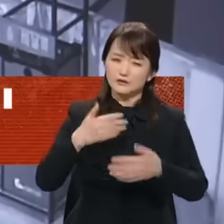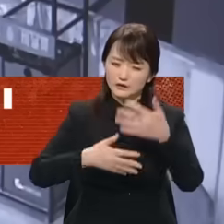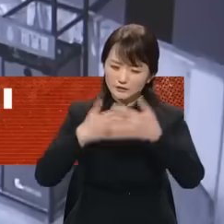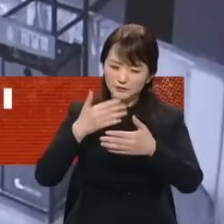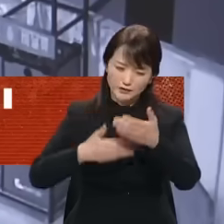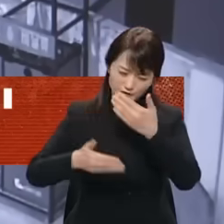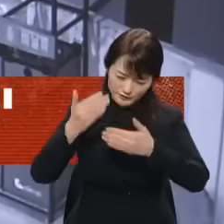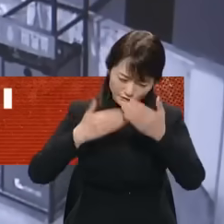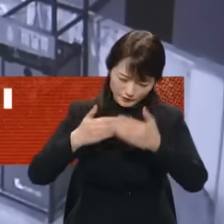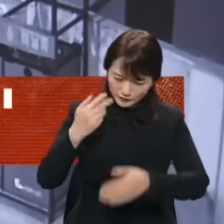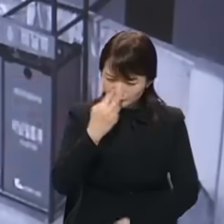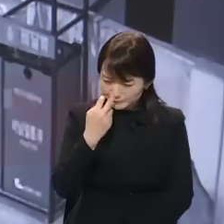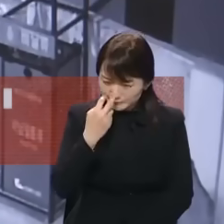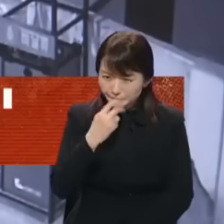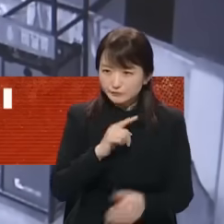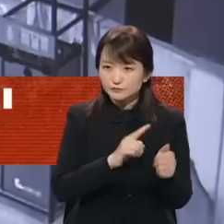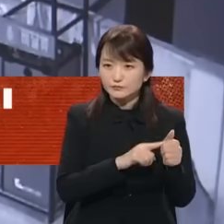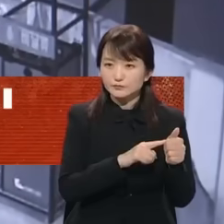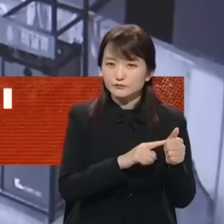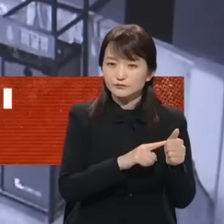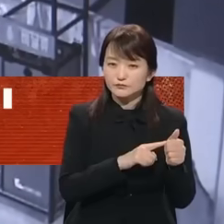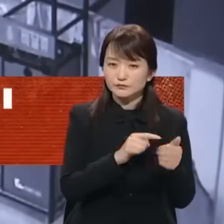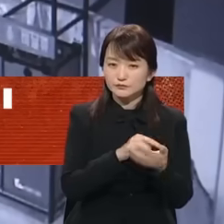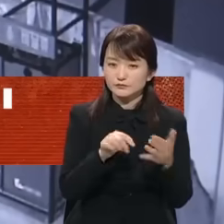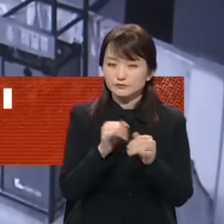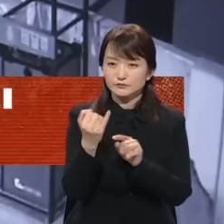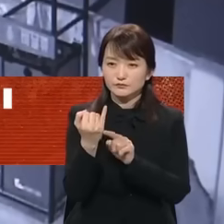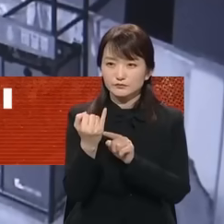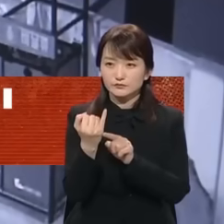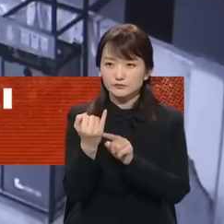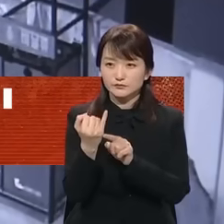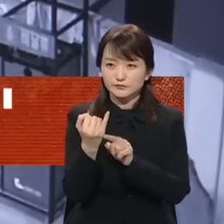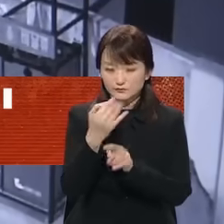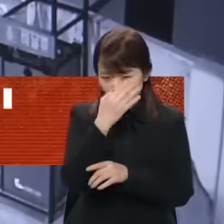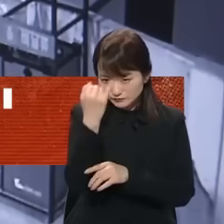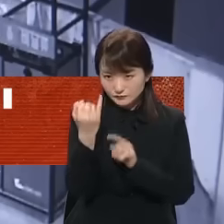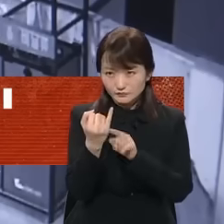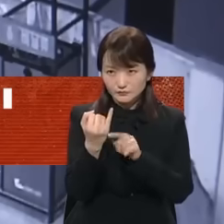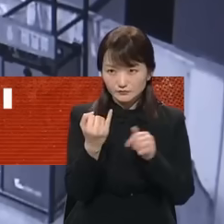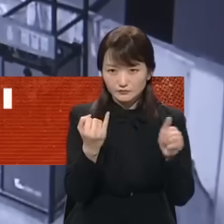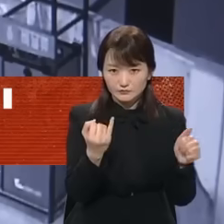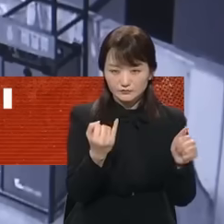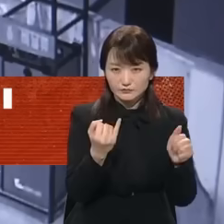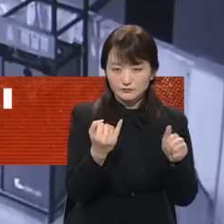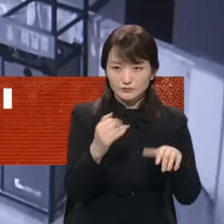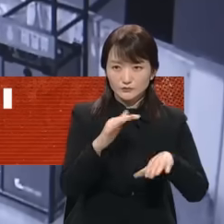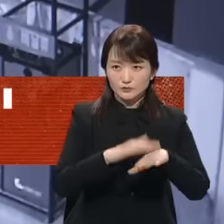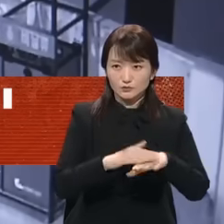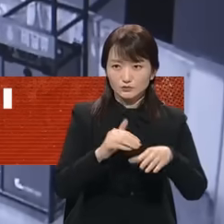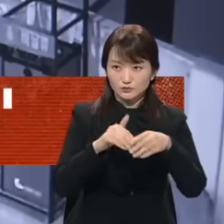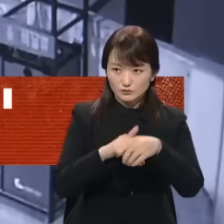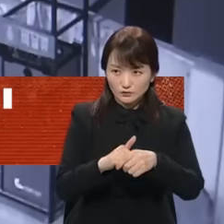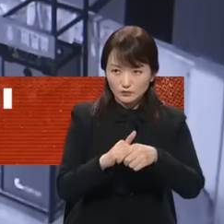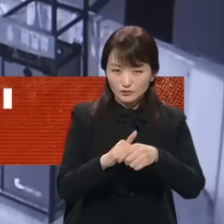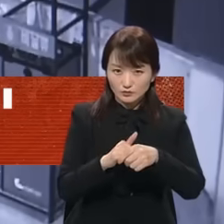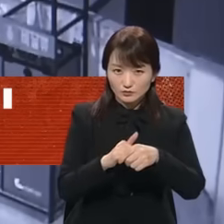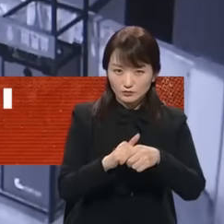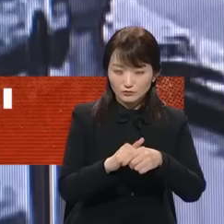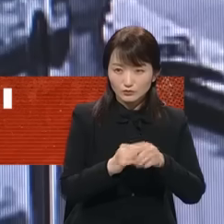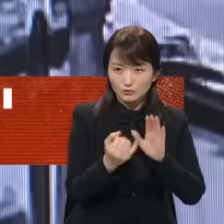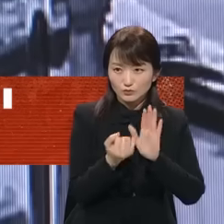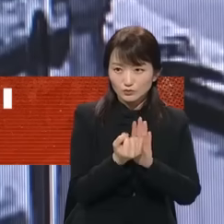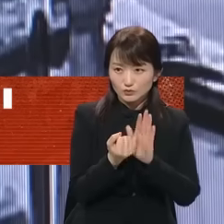돌려보니까이 남성이 피해자인 전 그 할머니하고 손을 잡고 부축해서 걸어가는 CCTV